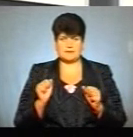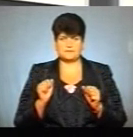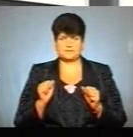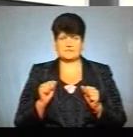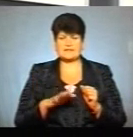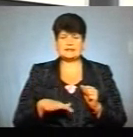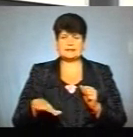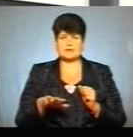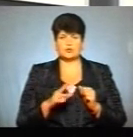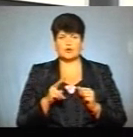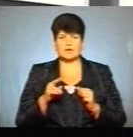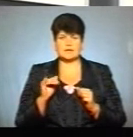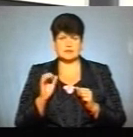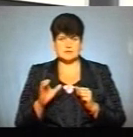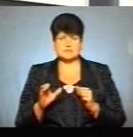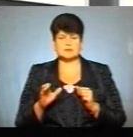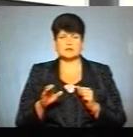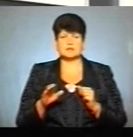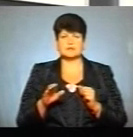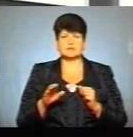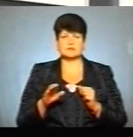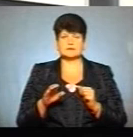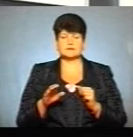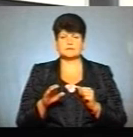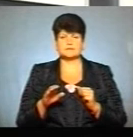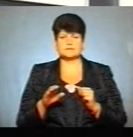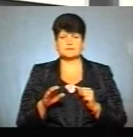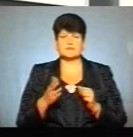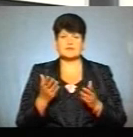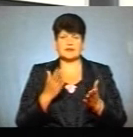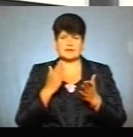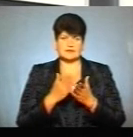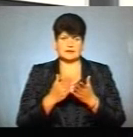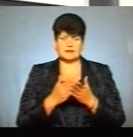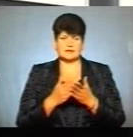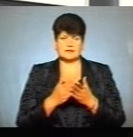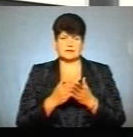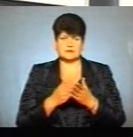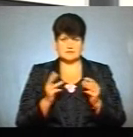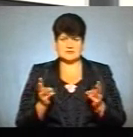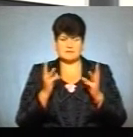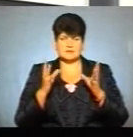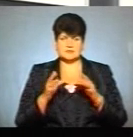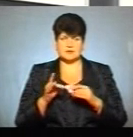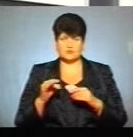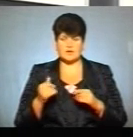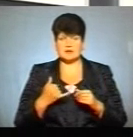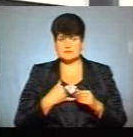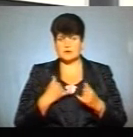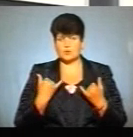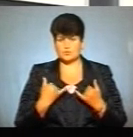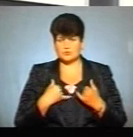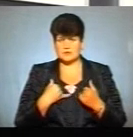на території лісу, на території, де є легкозаймисті речовини. А так як зараз в нас настільки